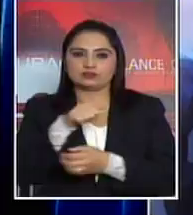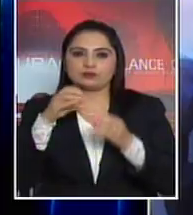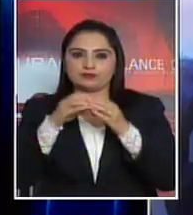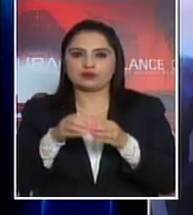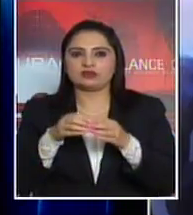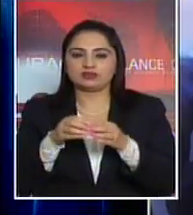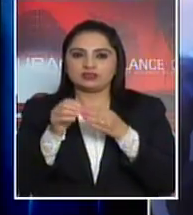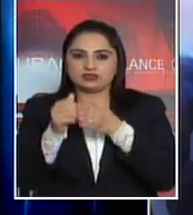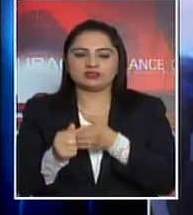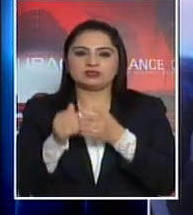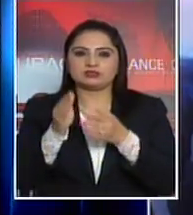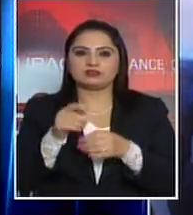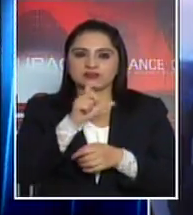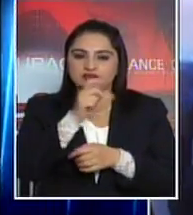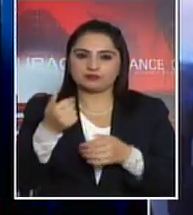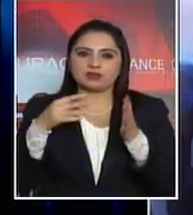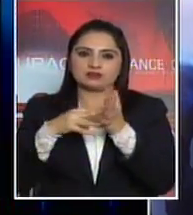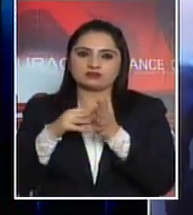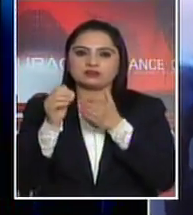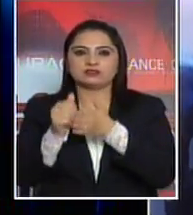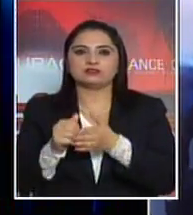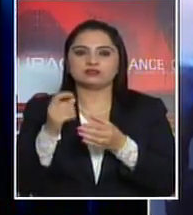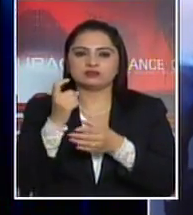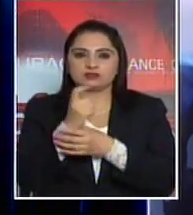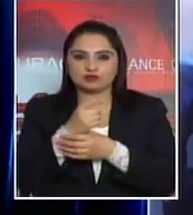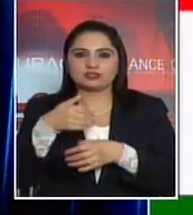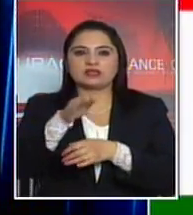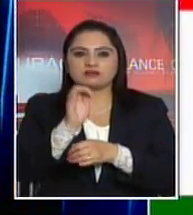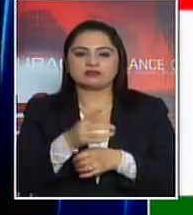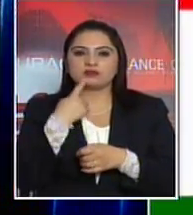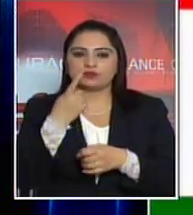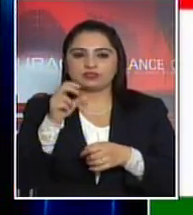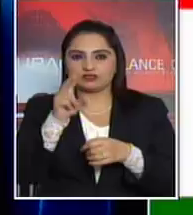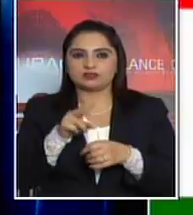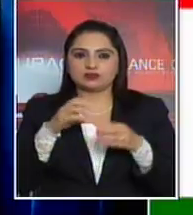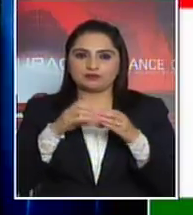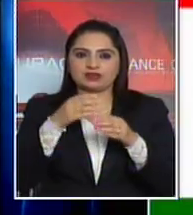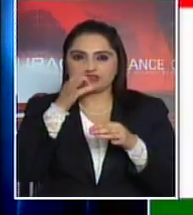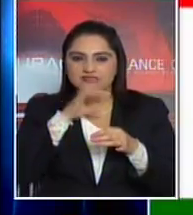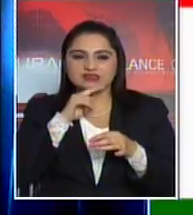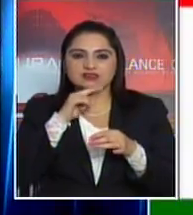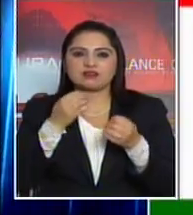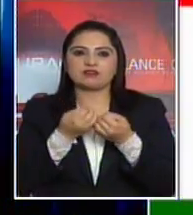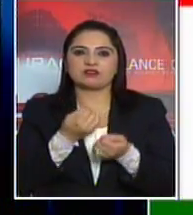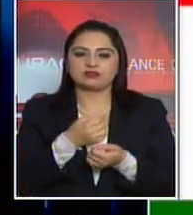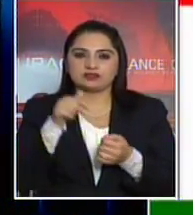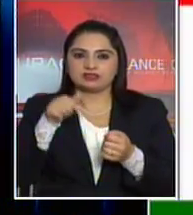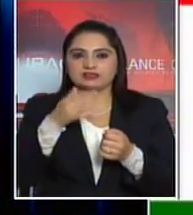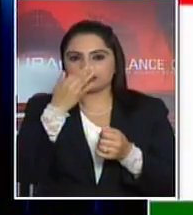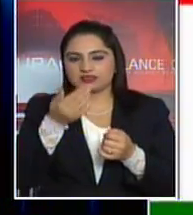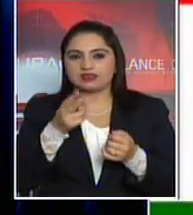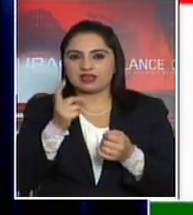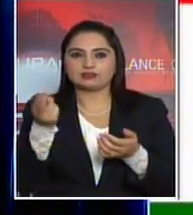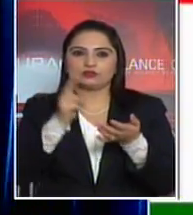नेता डाक्टर सुरेन्द्र झाले नेपाली कङ्ग्रेस नेतृत्वको गठबन्धनमा जान सकिने बताए। तर पार्टीले निर्णय गरि नसकेको र यसका लागि